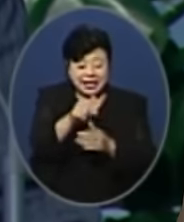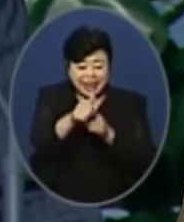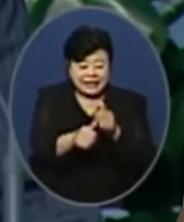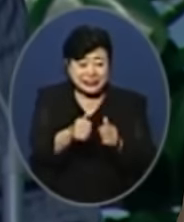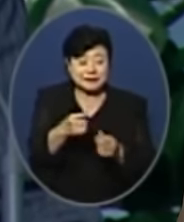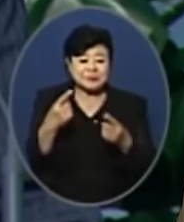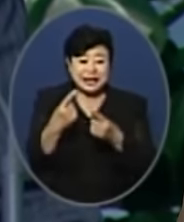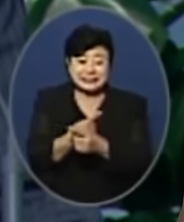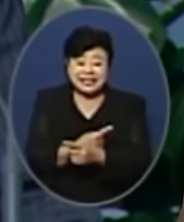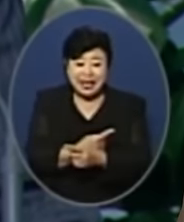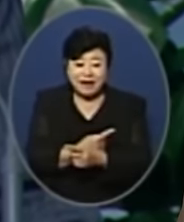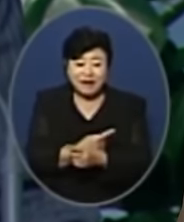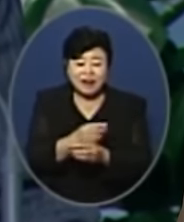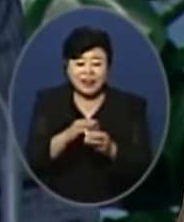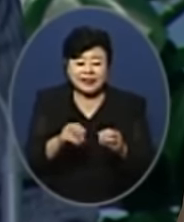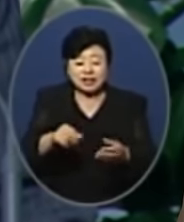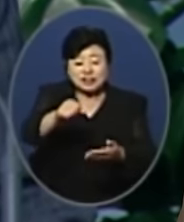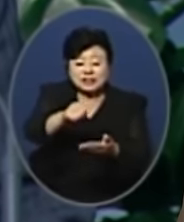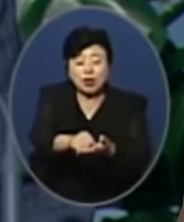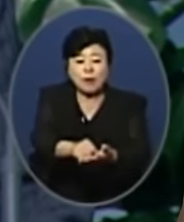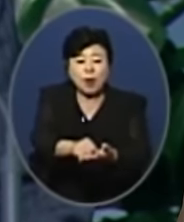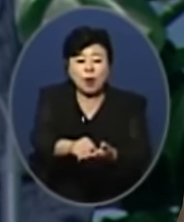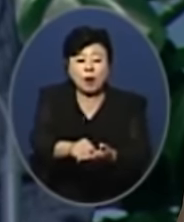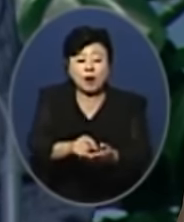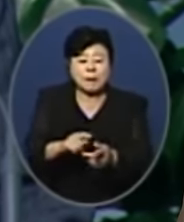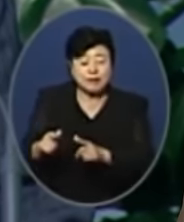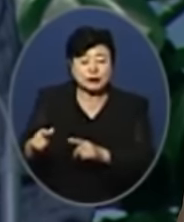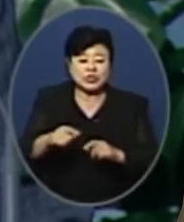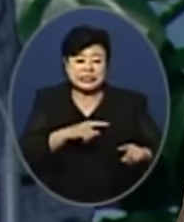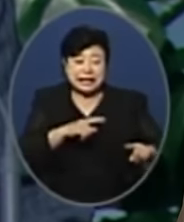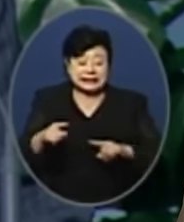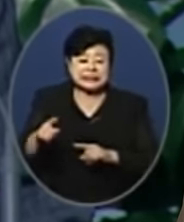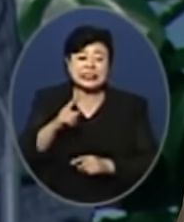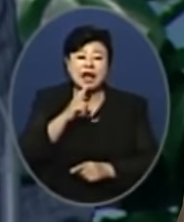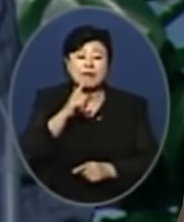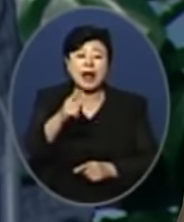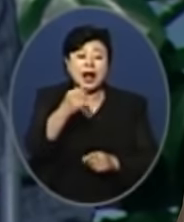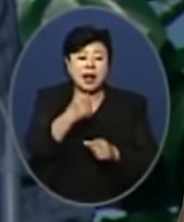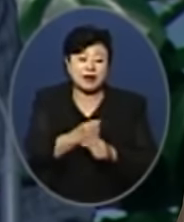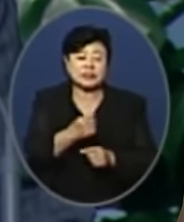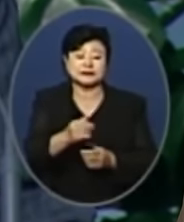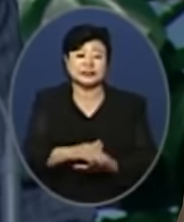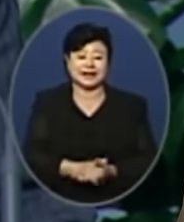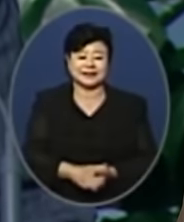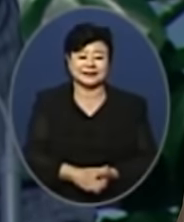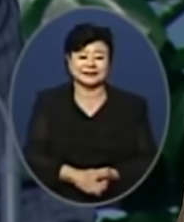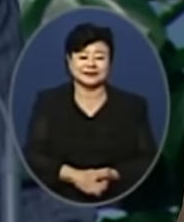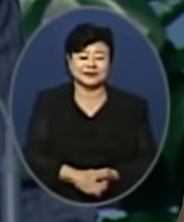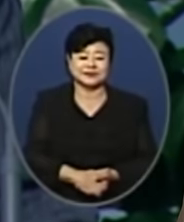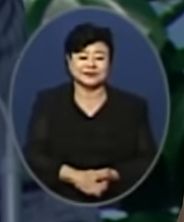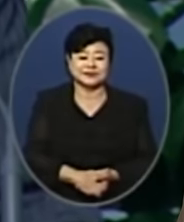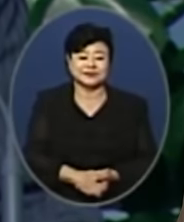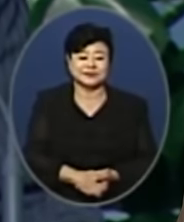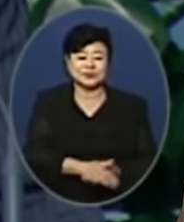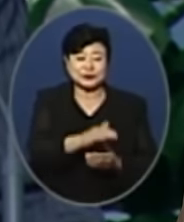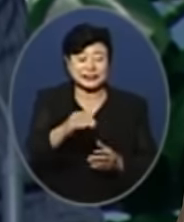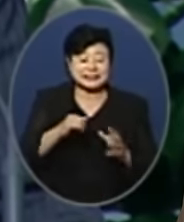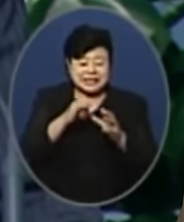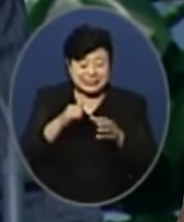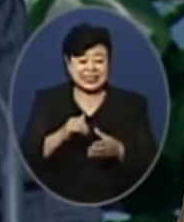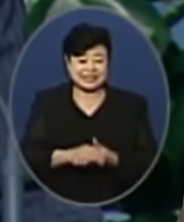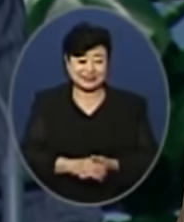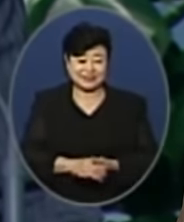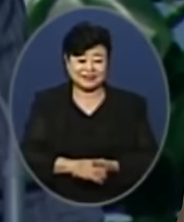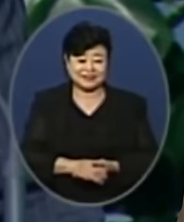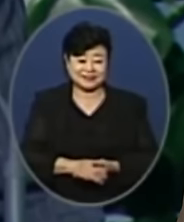하나님을 대신하여 땅을 정복하고 만물을 다스리게 하기 위해서 지으신 것입니다. 우리가 세상에서